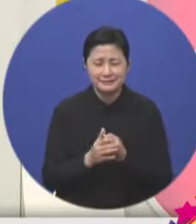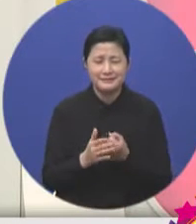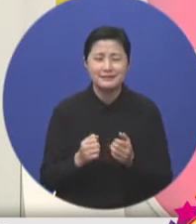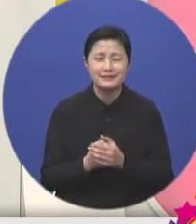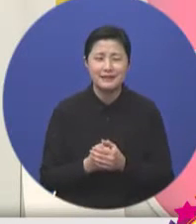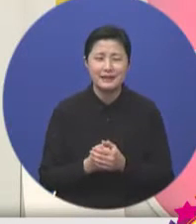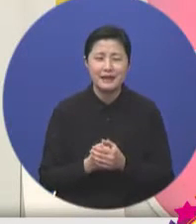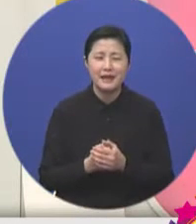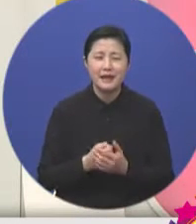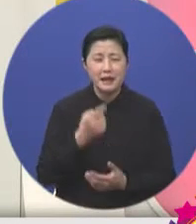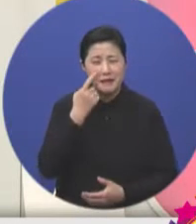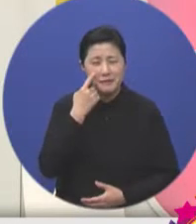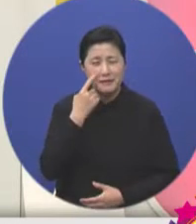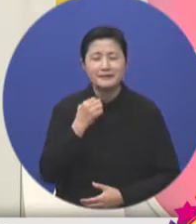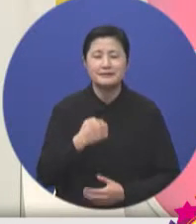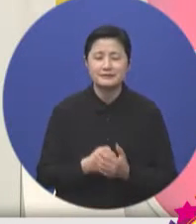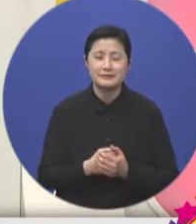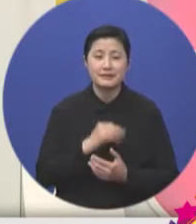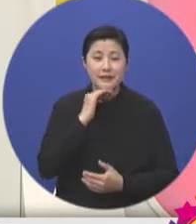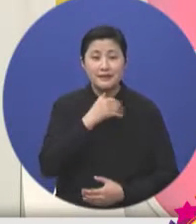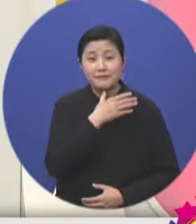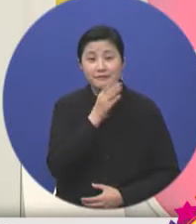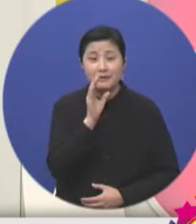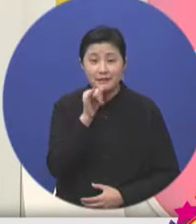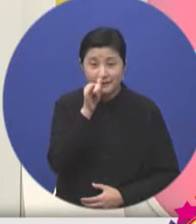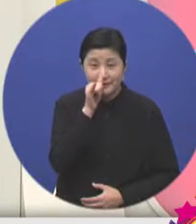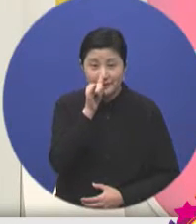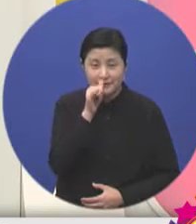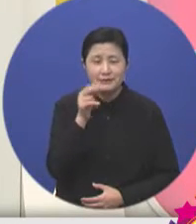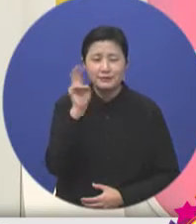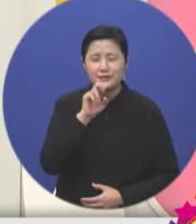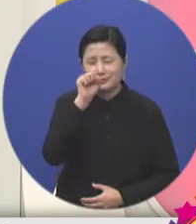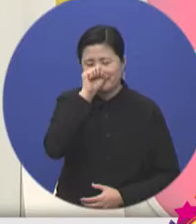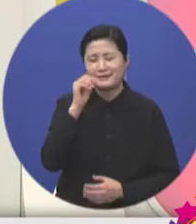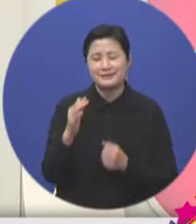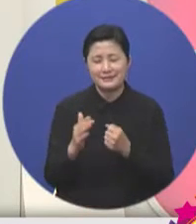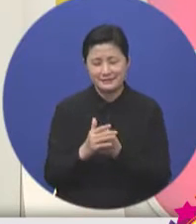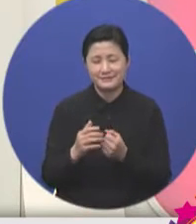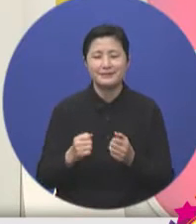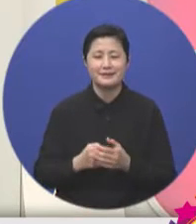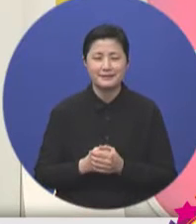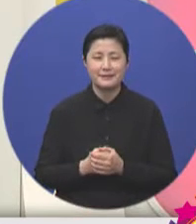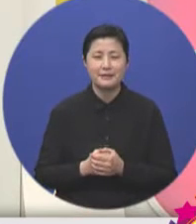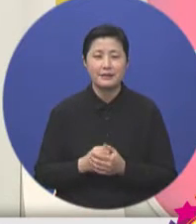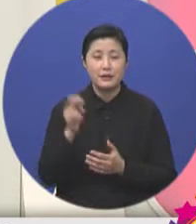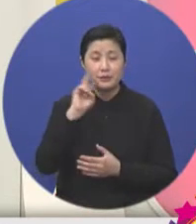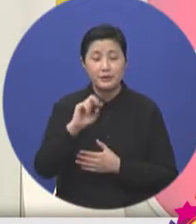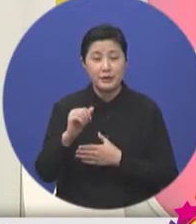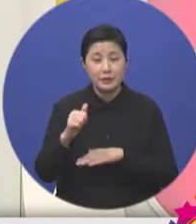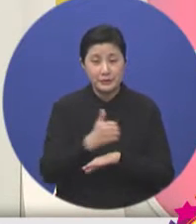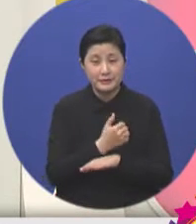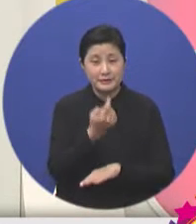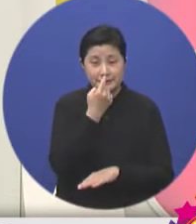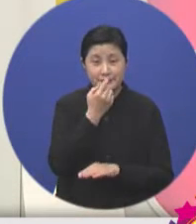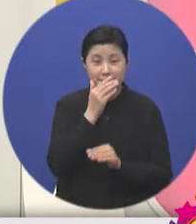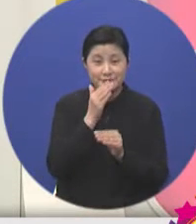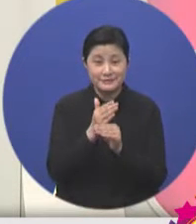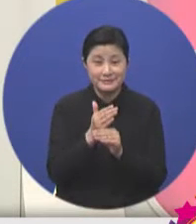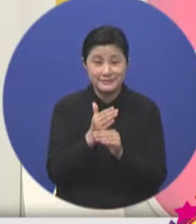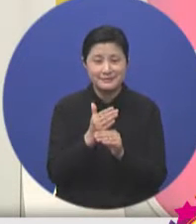한번 보게 하고 네? 해보고. 나이가 많으신 분이세요? 했는데, 노래를 좋아하기 때문에. 네네네. 노래 교실 다니시죠?